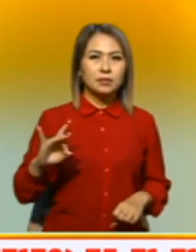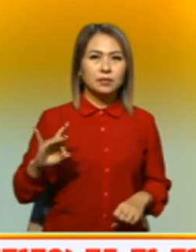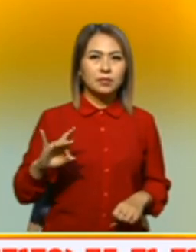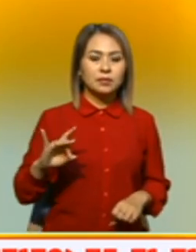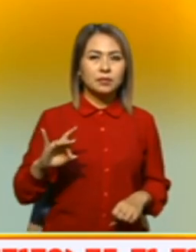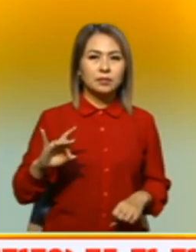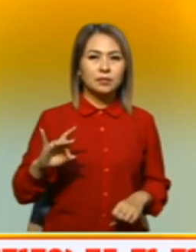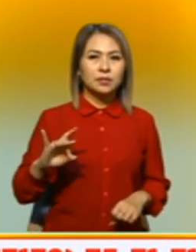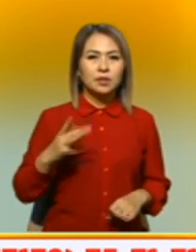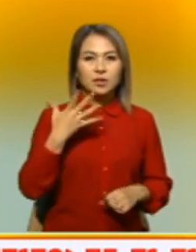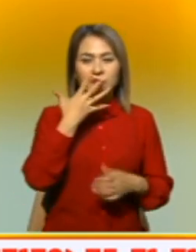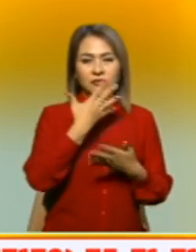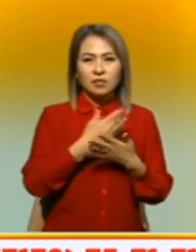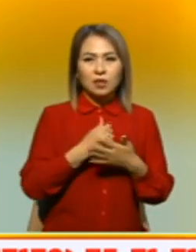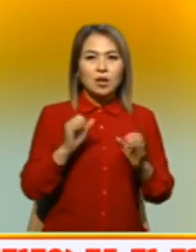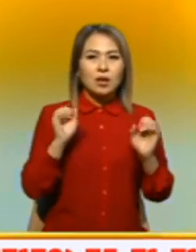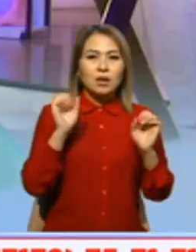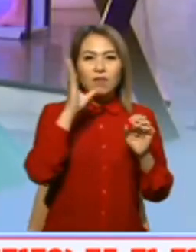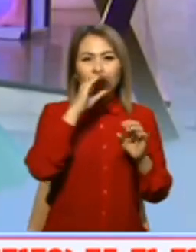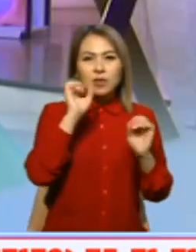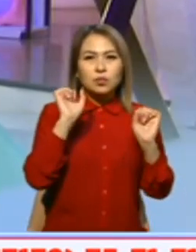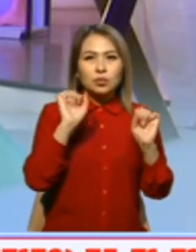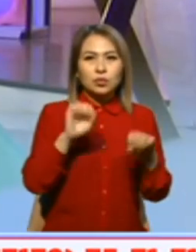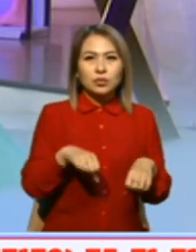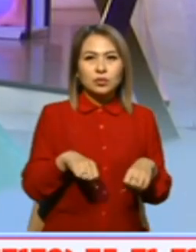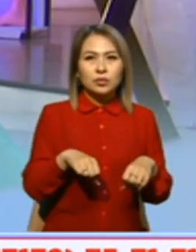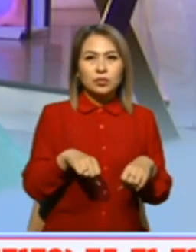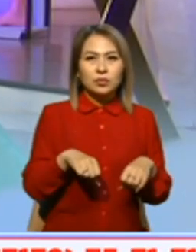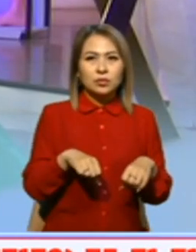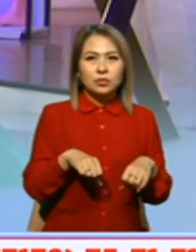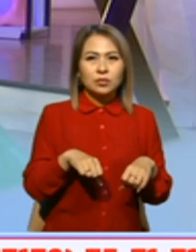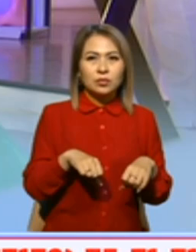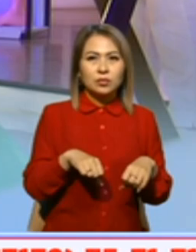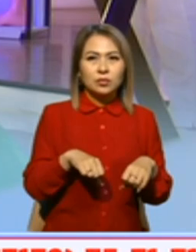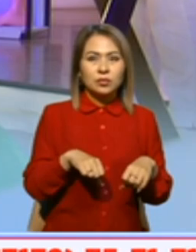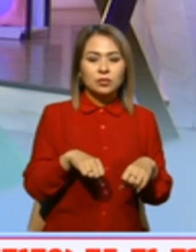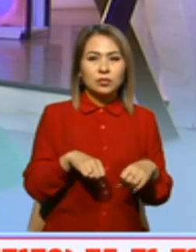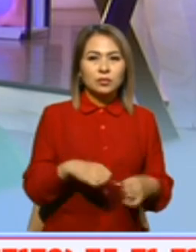өзінің мүмкіншілігіне жүктелінеді. Жансая, сізге түсінікті ғой?